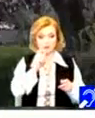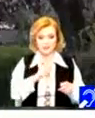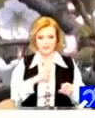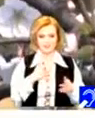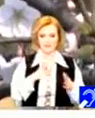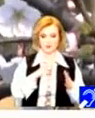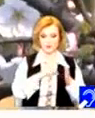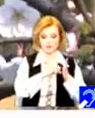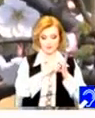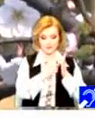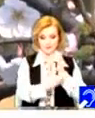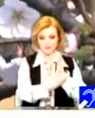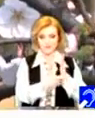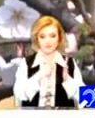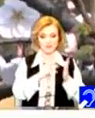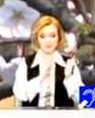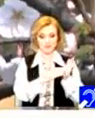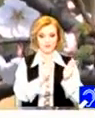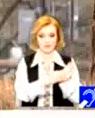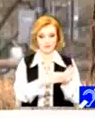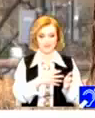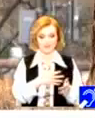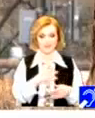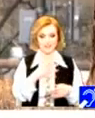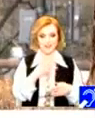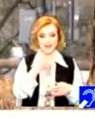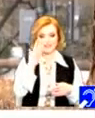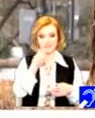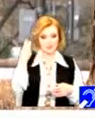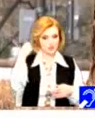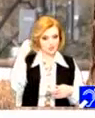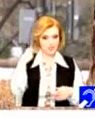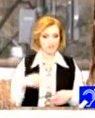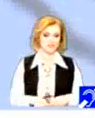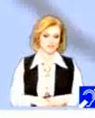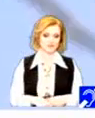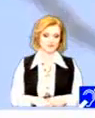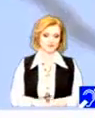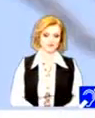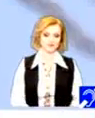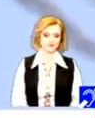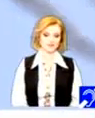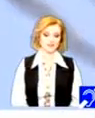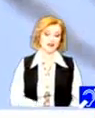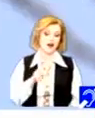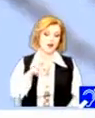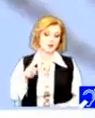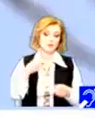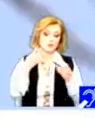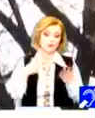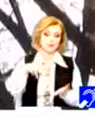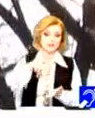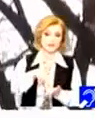Și turiștii din toată lumea participă cu entuziasm alături de localnici al ritualul Hanami, adică pur și simplu stau și se uită la